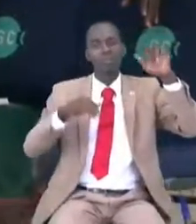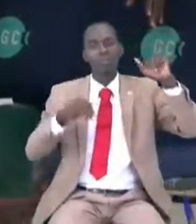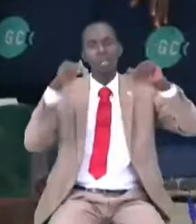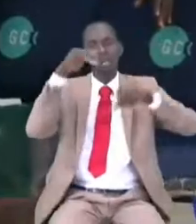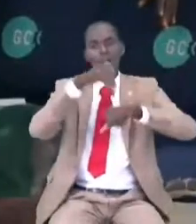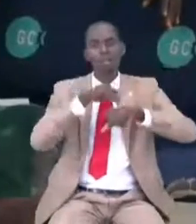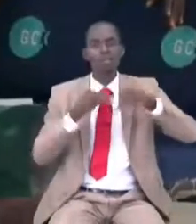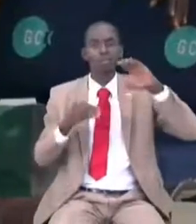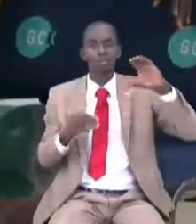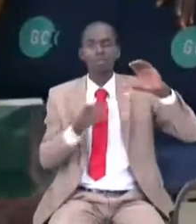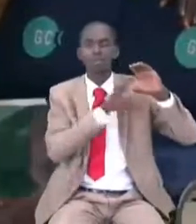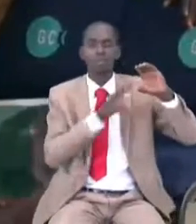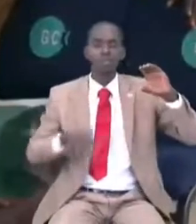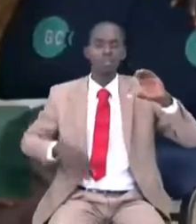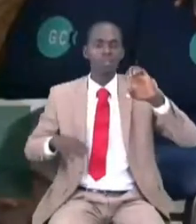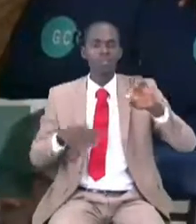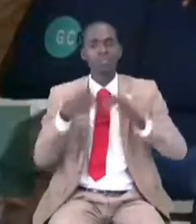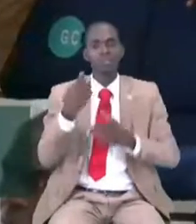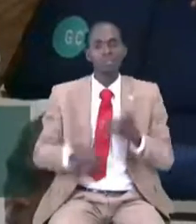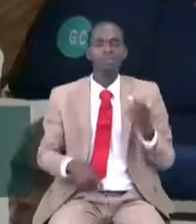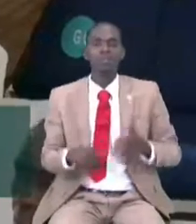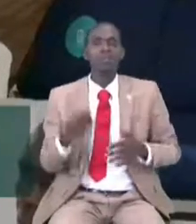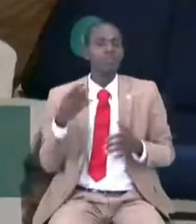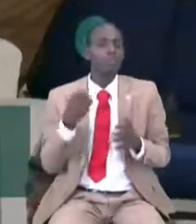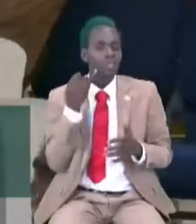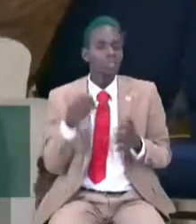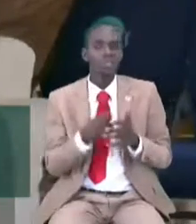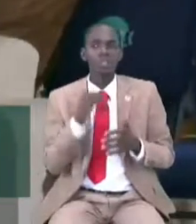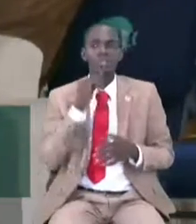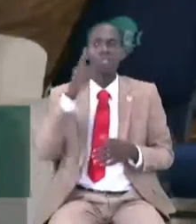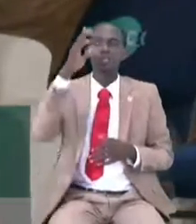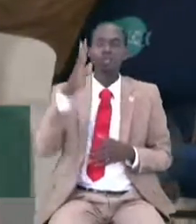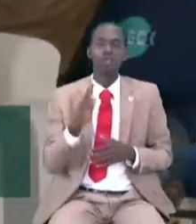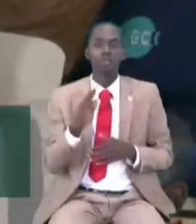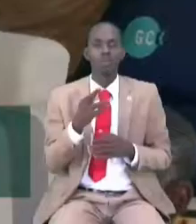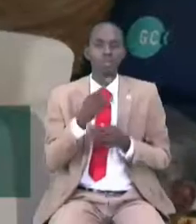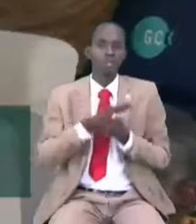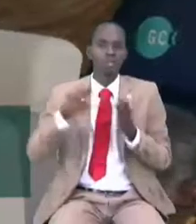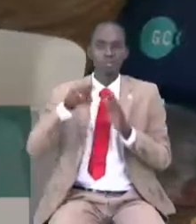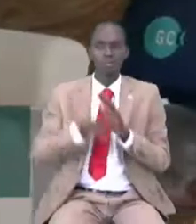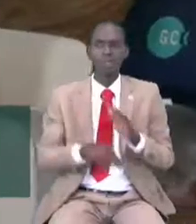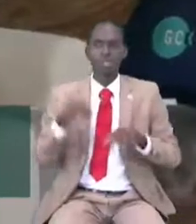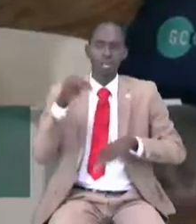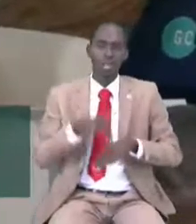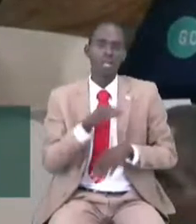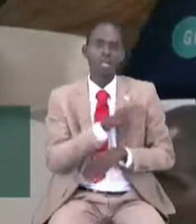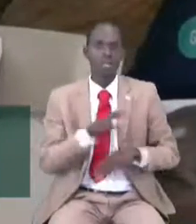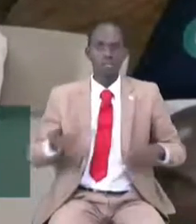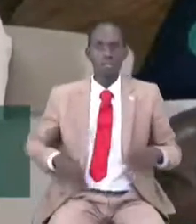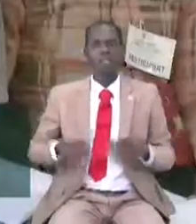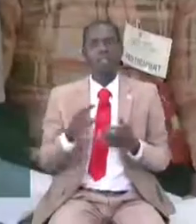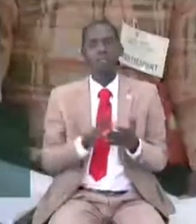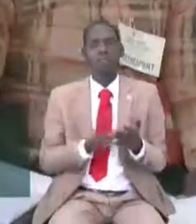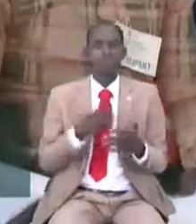c'est la justice de Dieu aux dépens de Christ. Alors, s'il y a quelque chose, Christ a